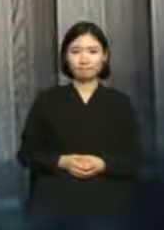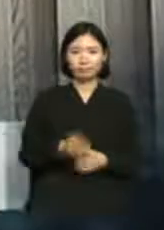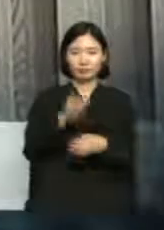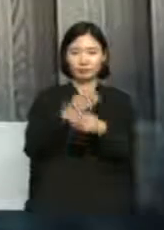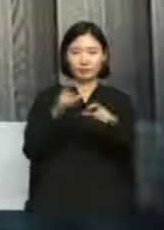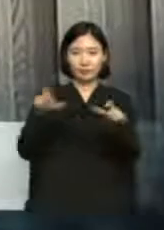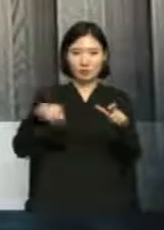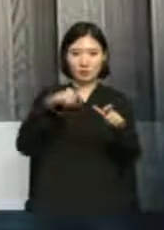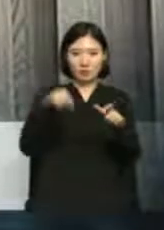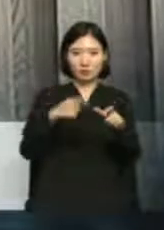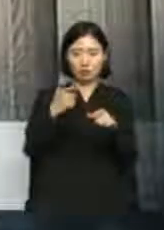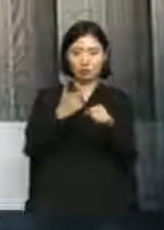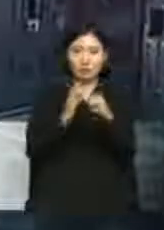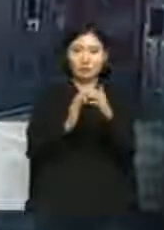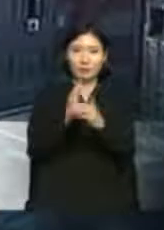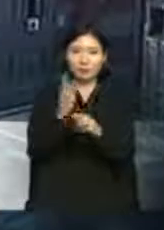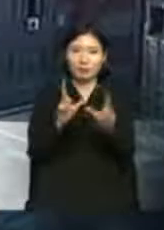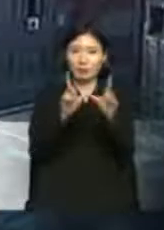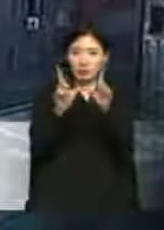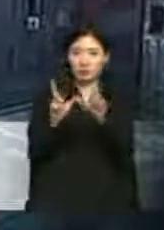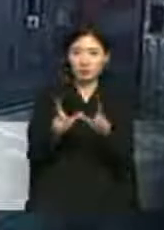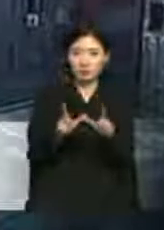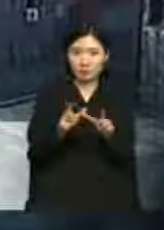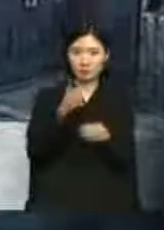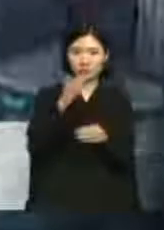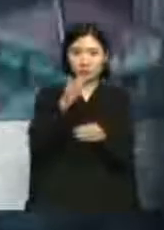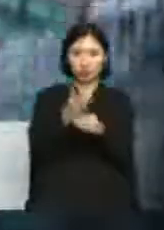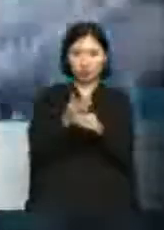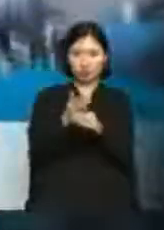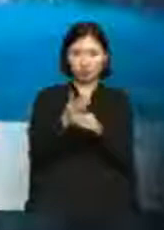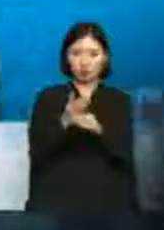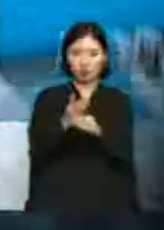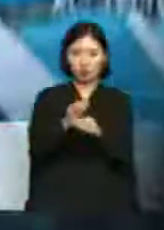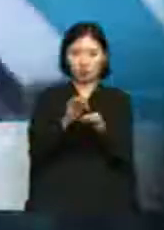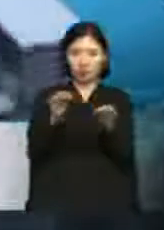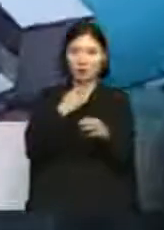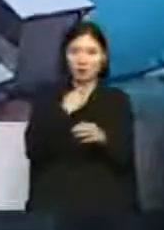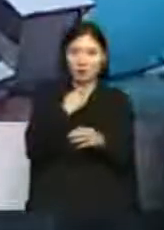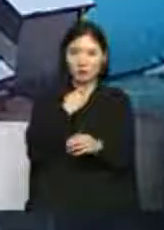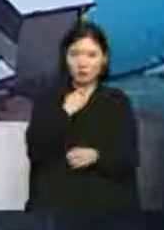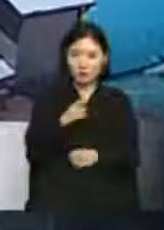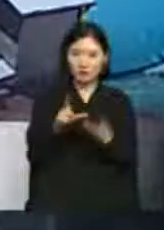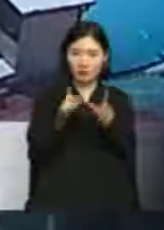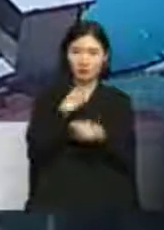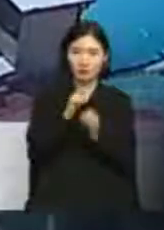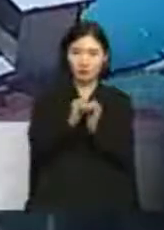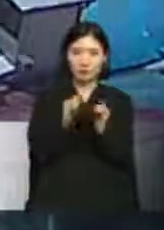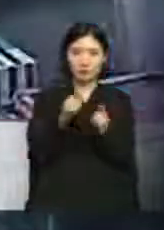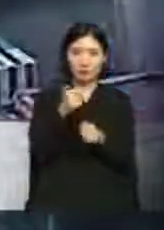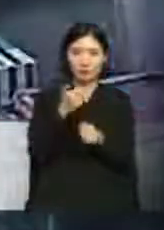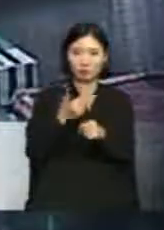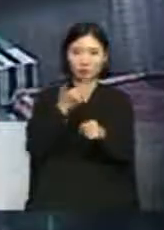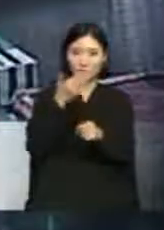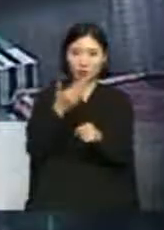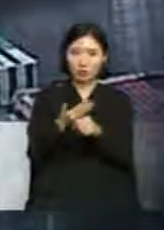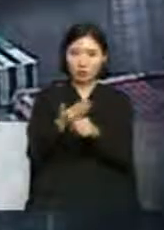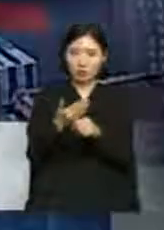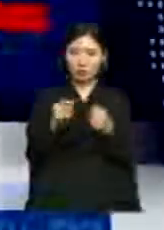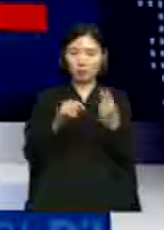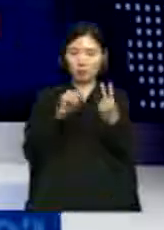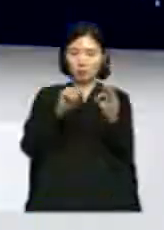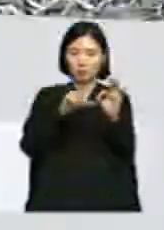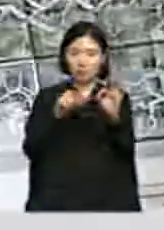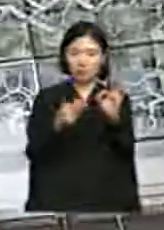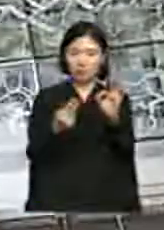중구는 지역에서 60년 넘게 살고 있는 중구 토박이 를 발굴 합니다 대상은 1959년 10월 1일 이전부터